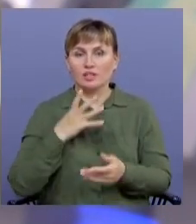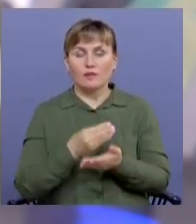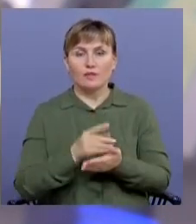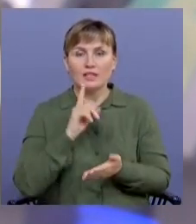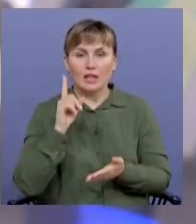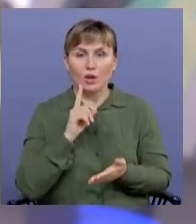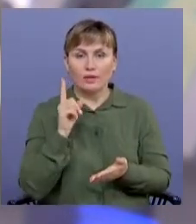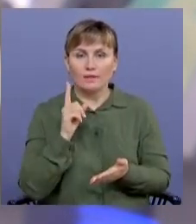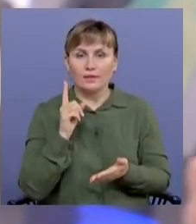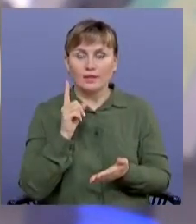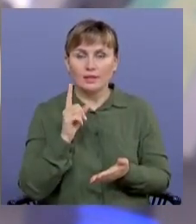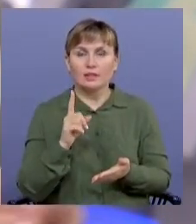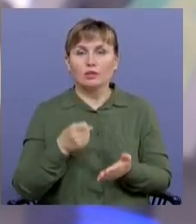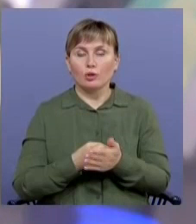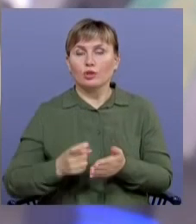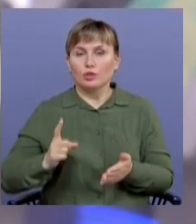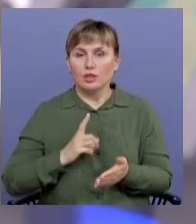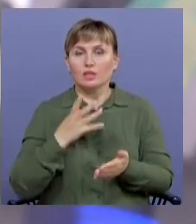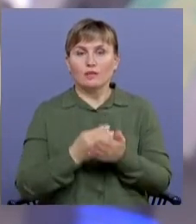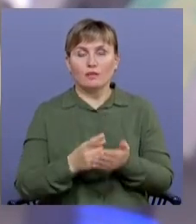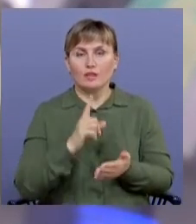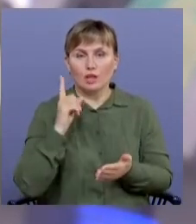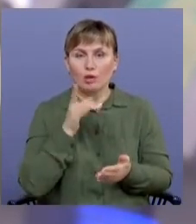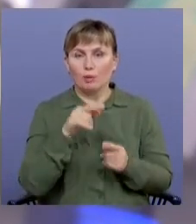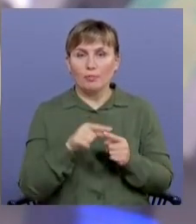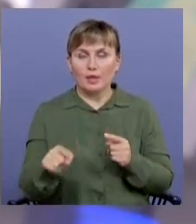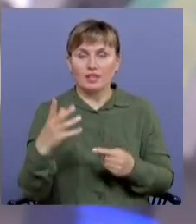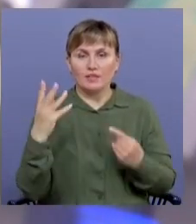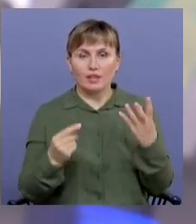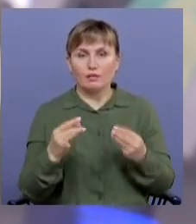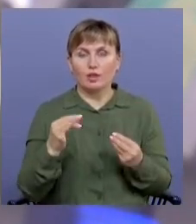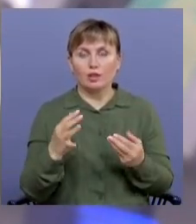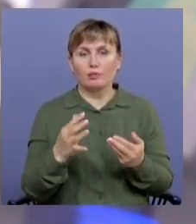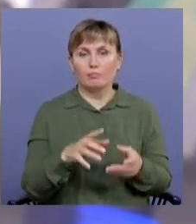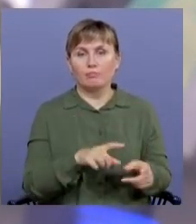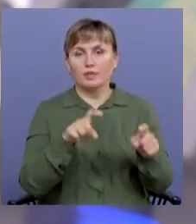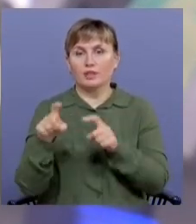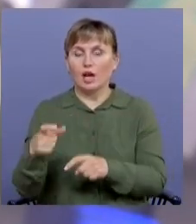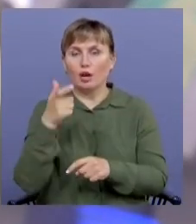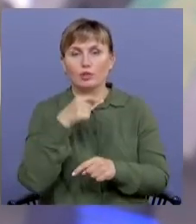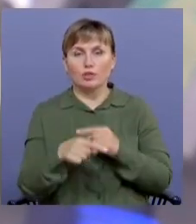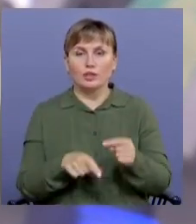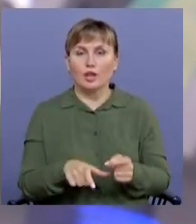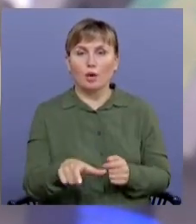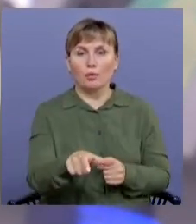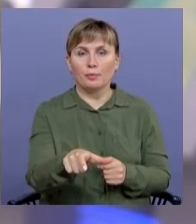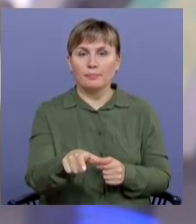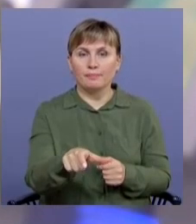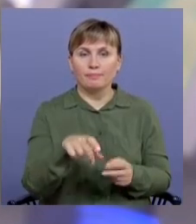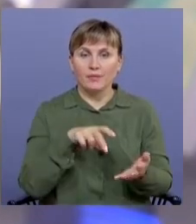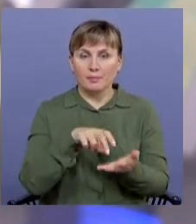зеленого, дождаться своего зеленого периода светофора и, получается, перейти аккуратно через дорогу. То